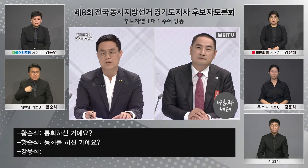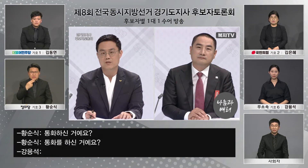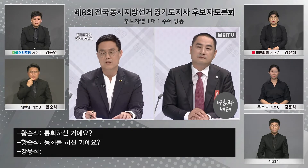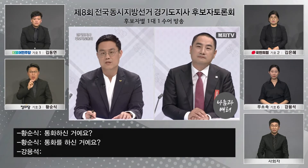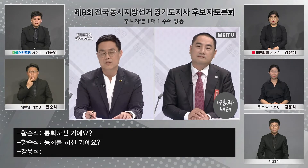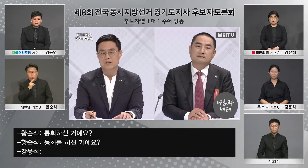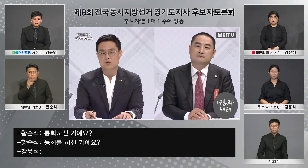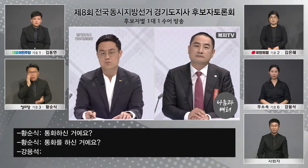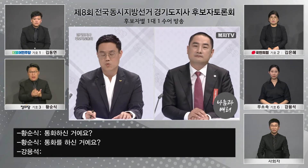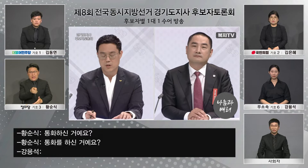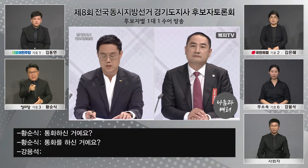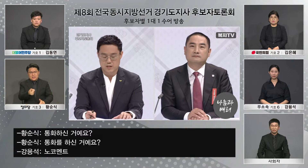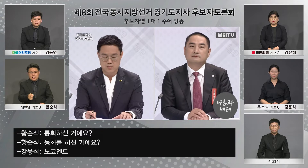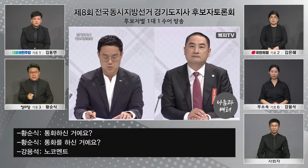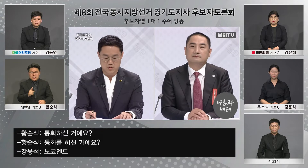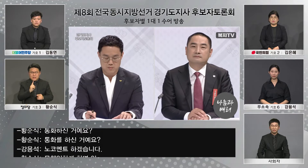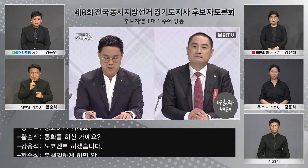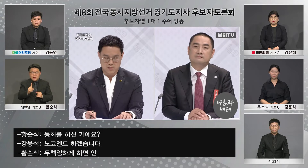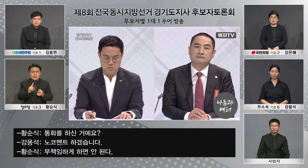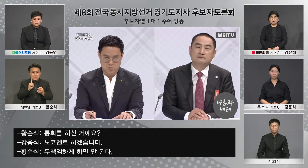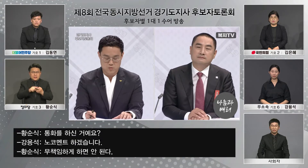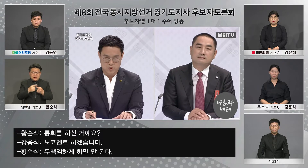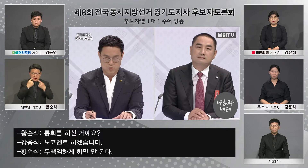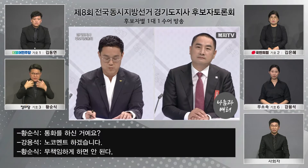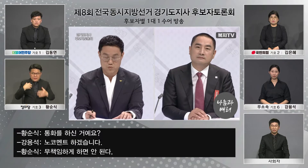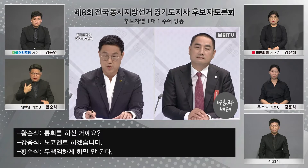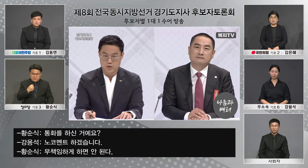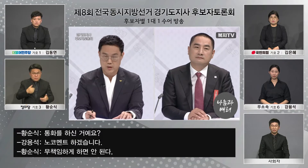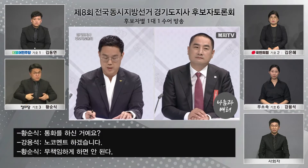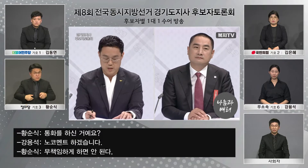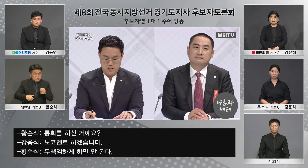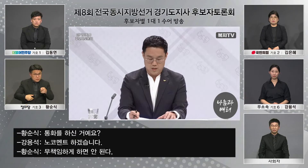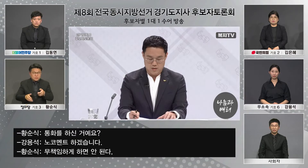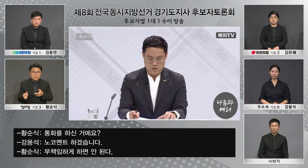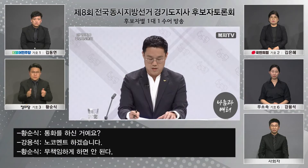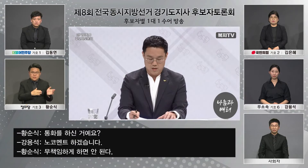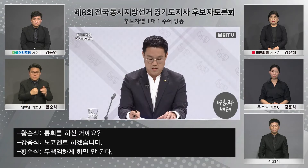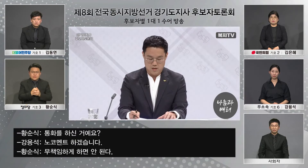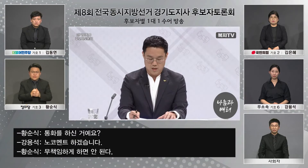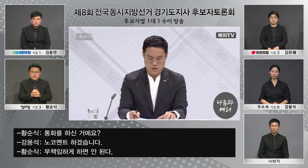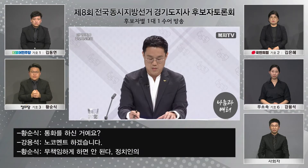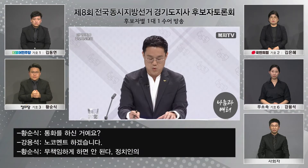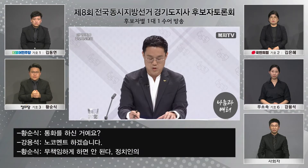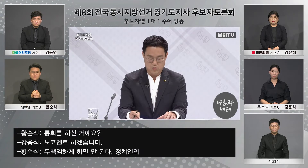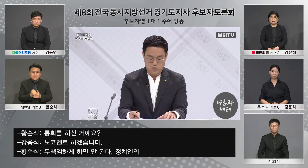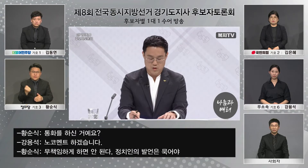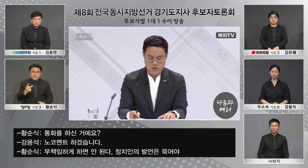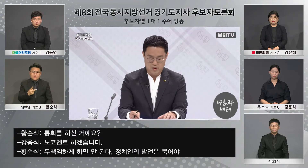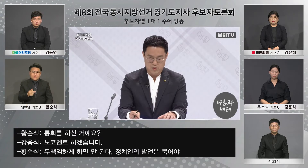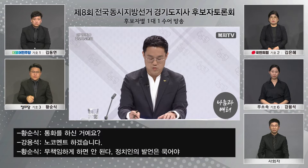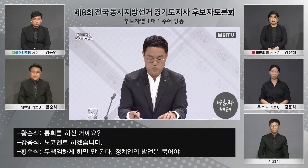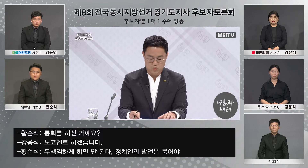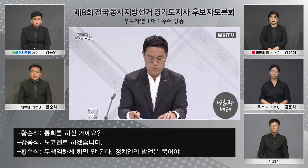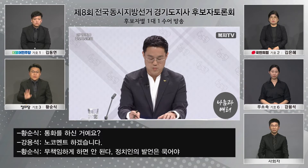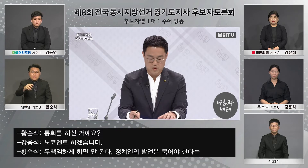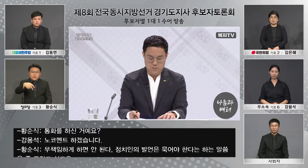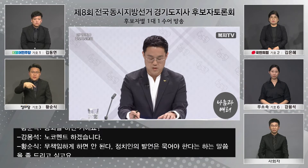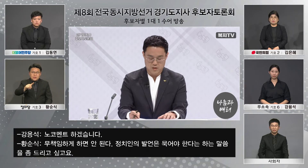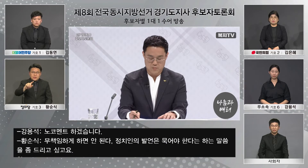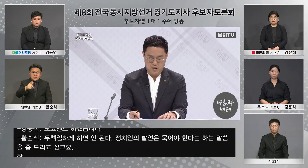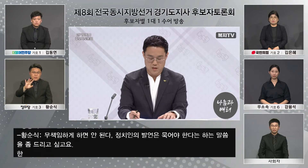정치인의 발언은 그래도 좀 무거워야 된다라고 좀 하는 말씀을 좀 드리고 싶고요. 한 가지 아까 3본 재건축 관련해 가지고